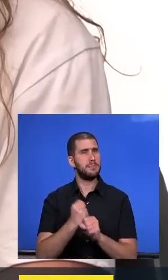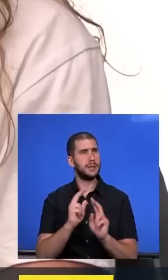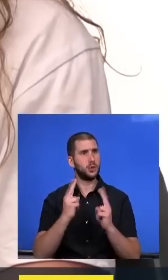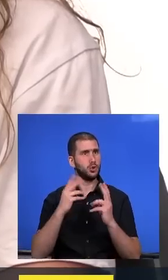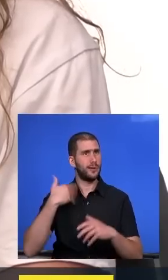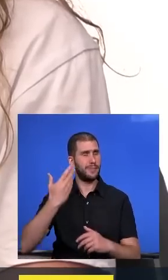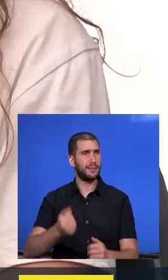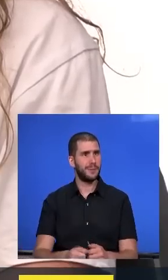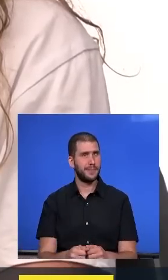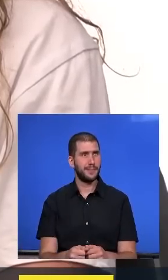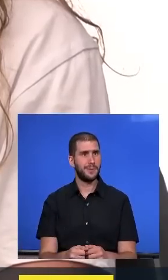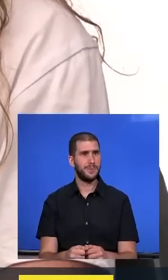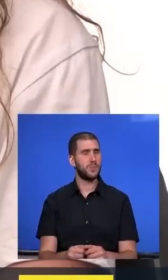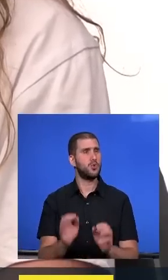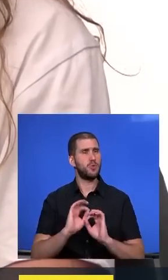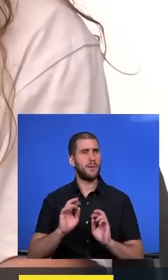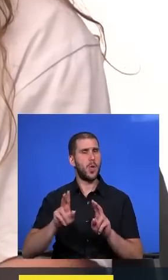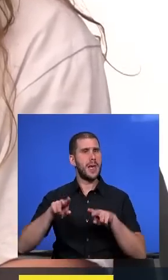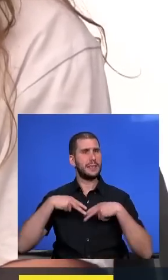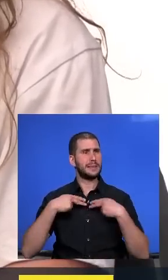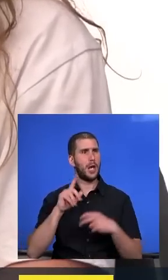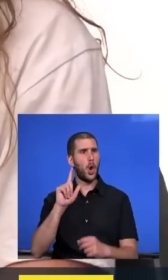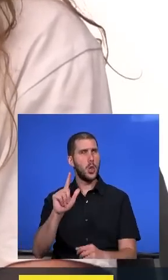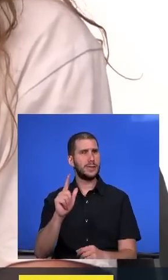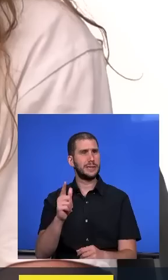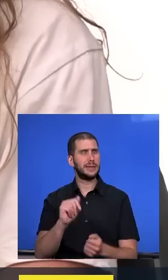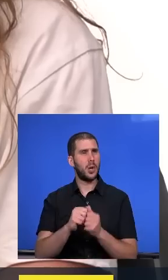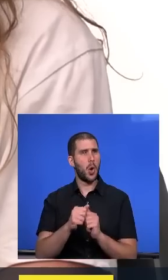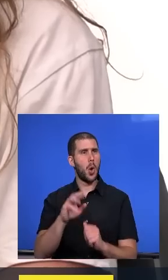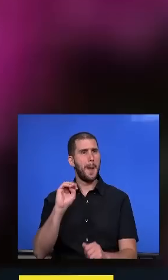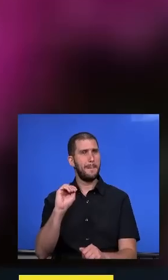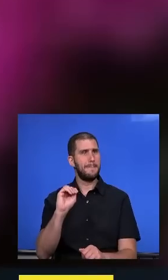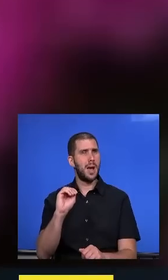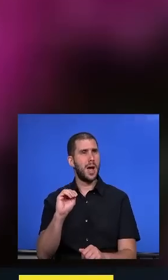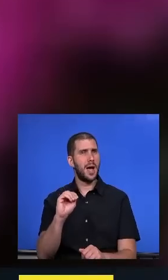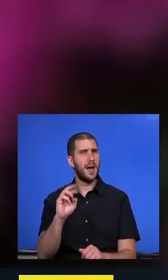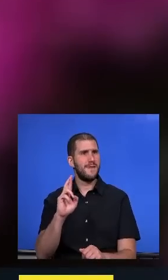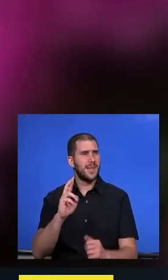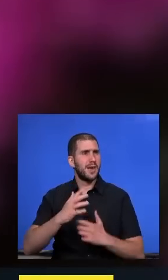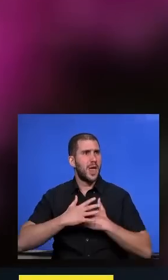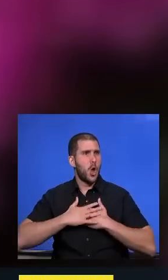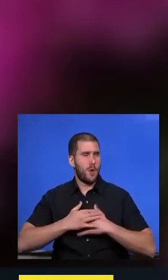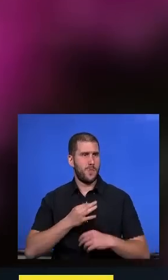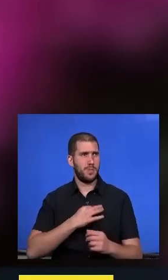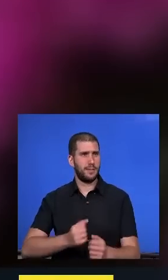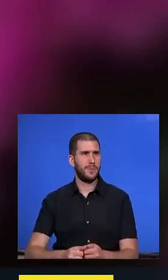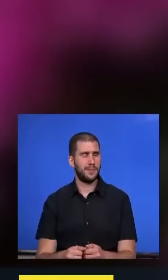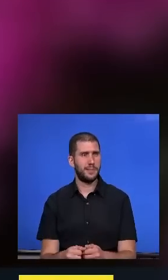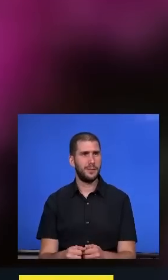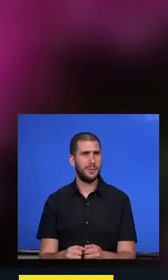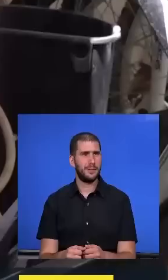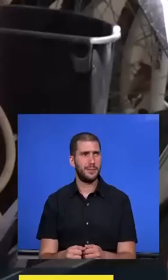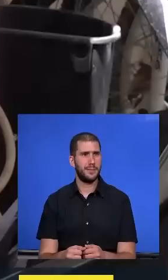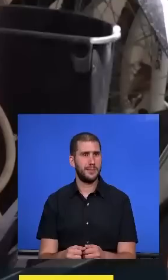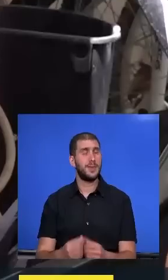again. Nothing's going to bring back our beloved Lucy and Maya and Rina.